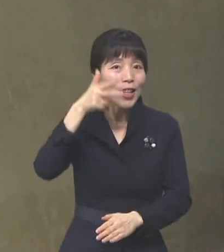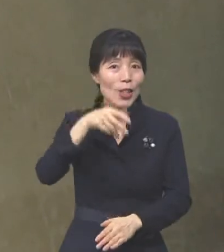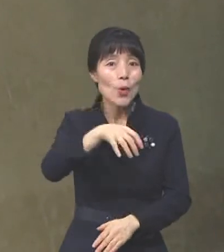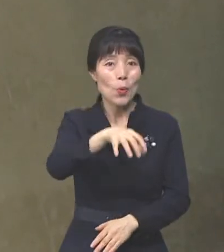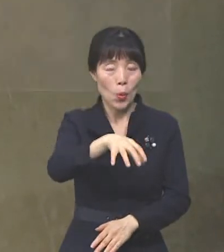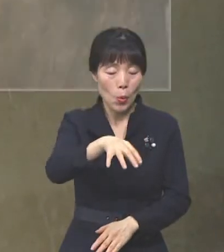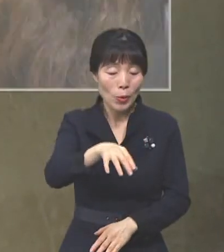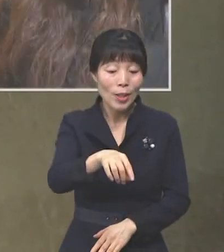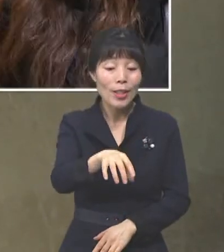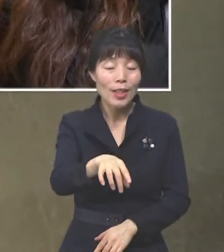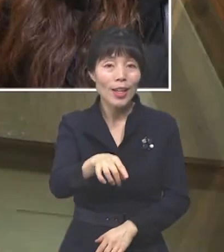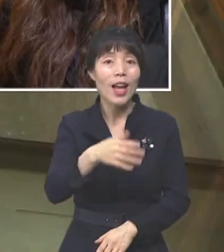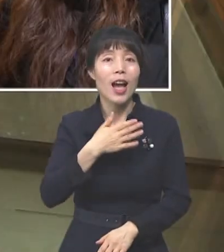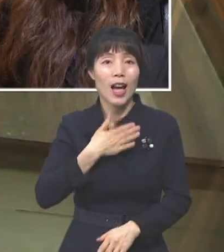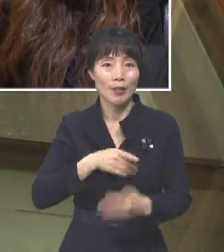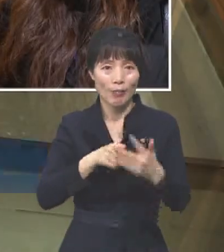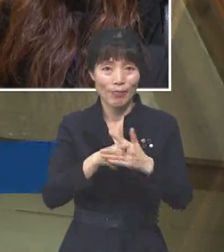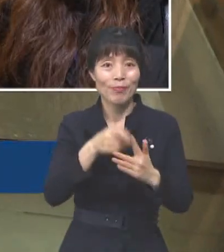있습니다.